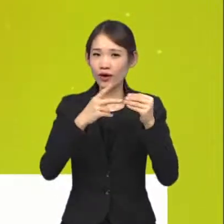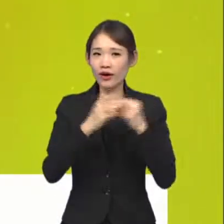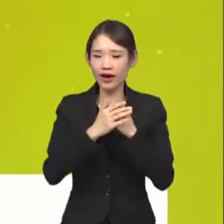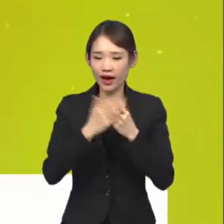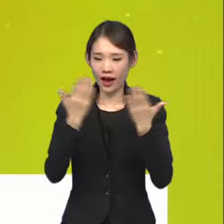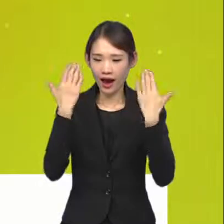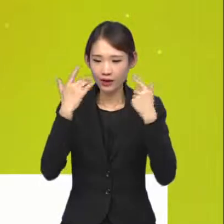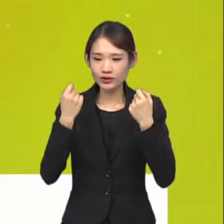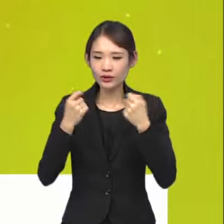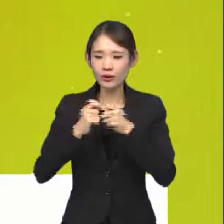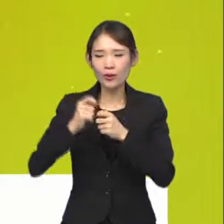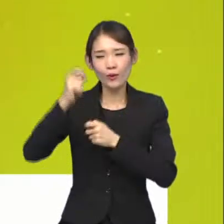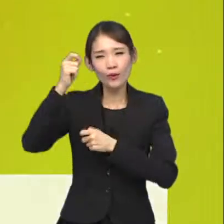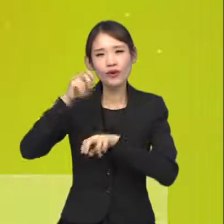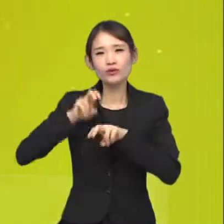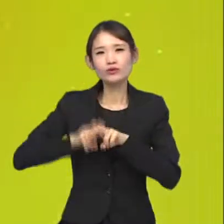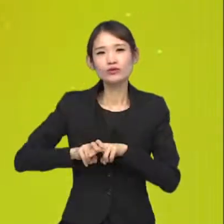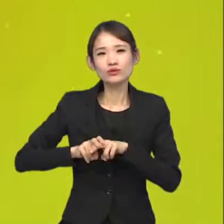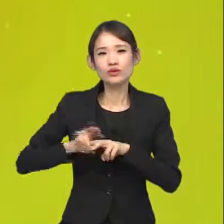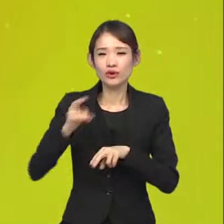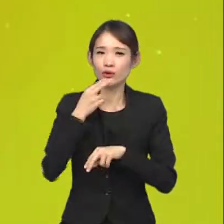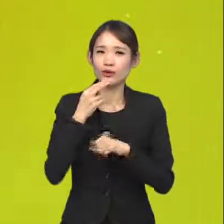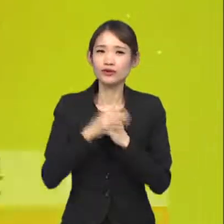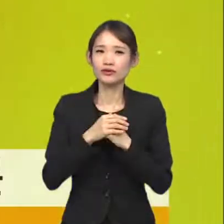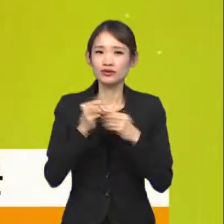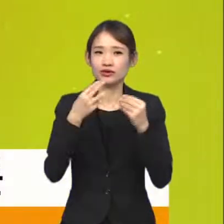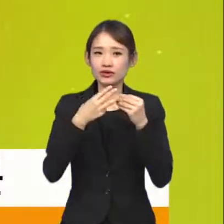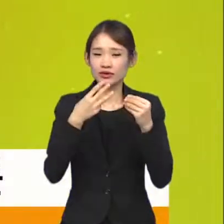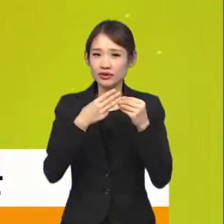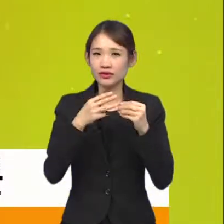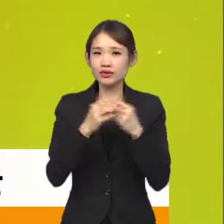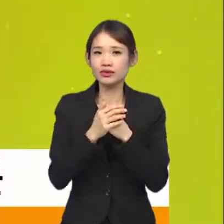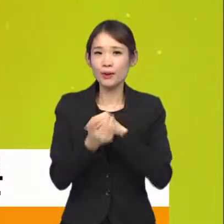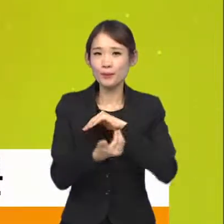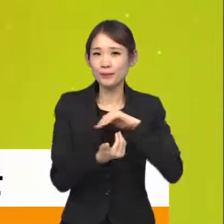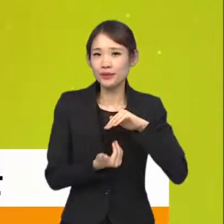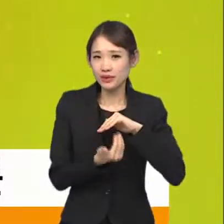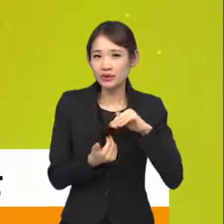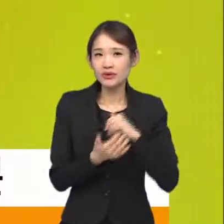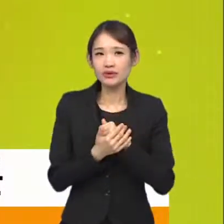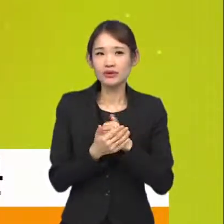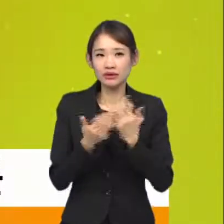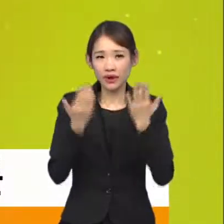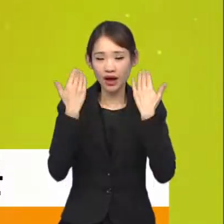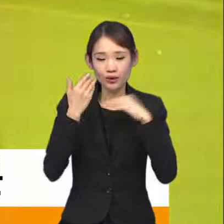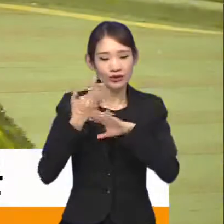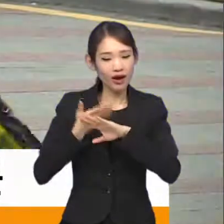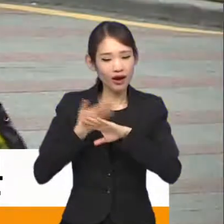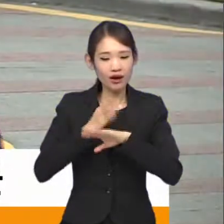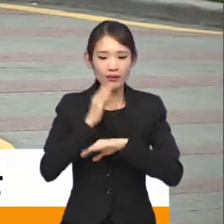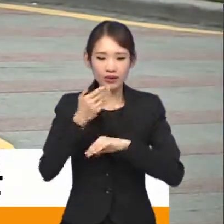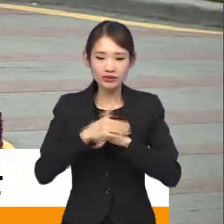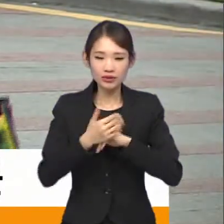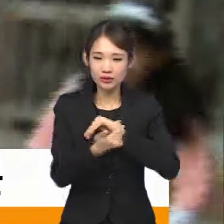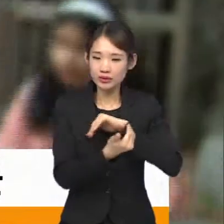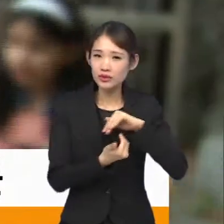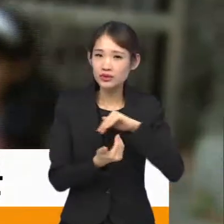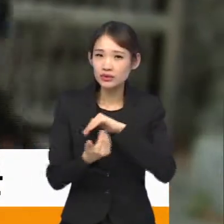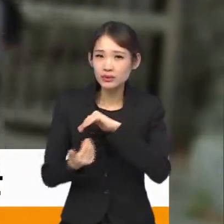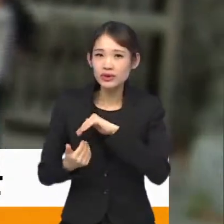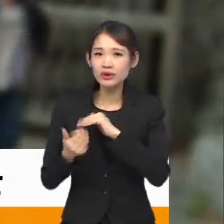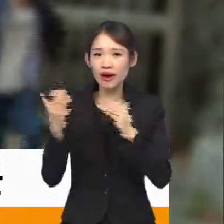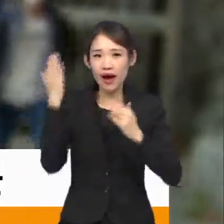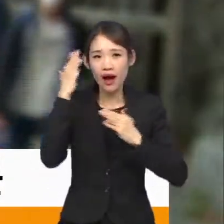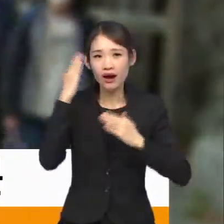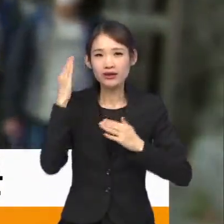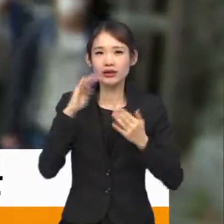오랜시간 있진 않고요 화면에서는 세번째는 이제 미리 학교가 좀 다르더라도 아이들이 교류가 형성돼